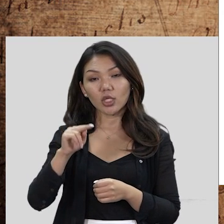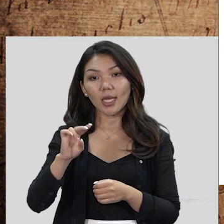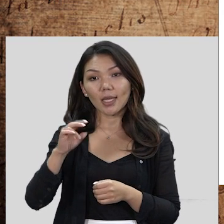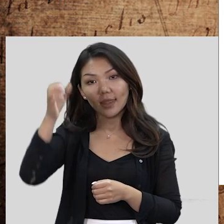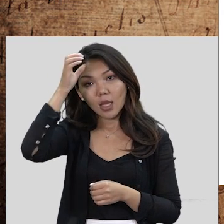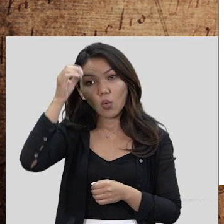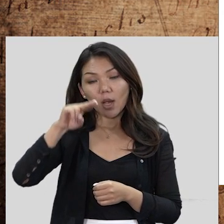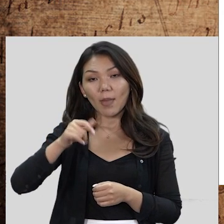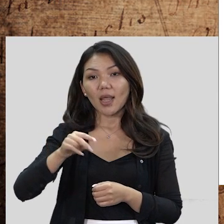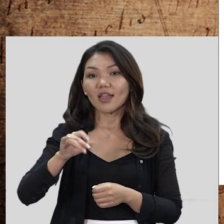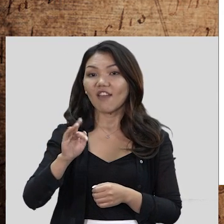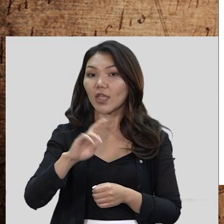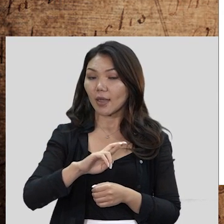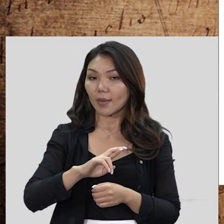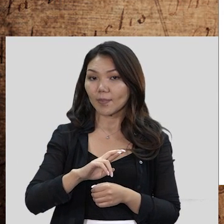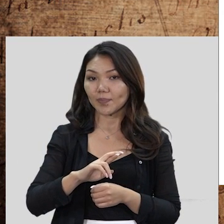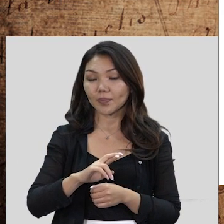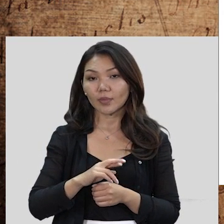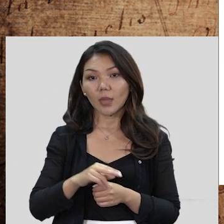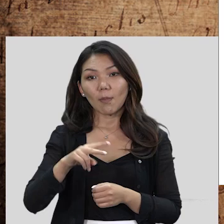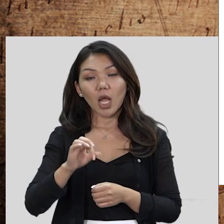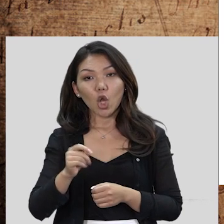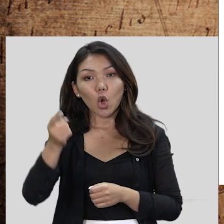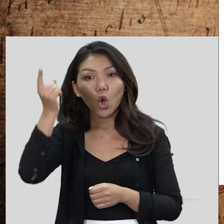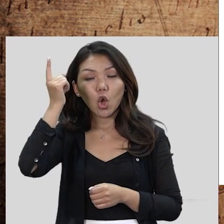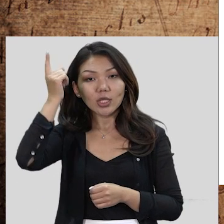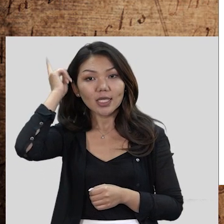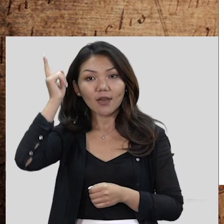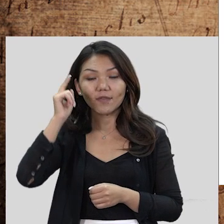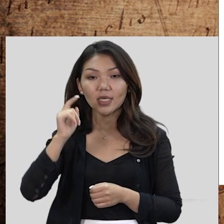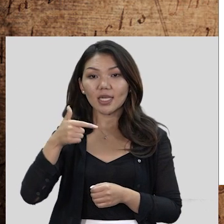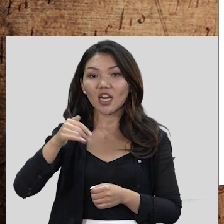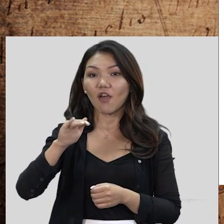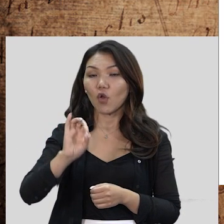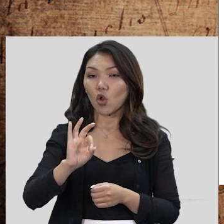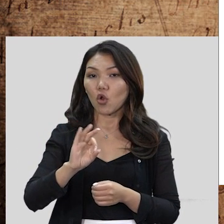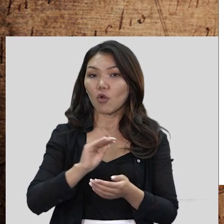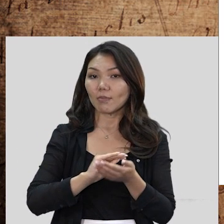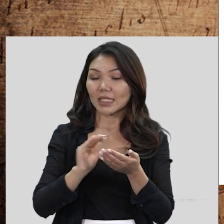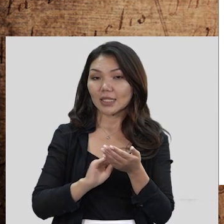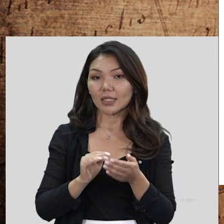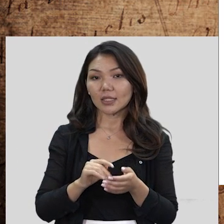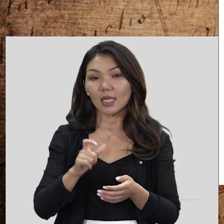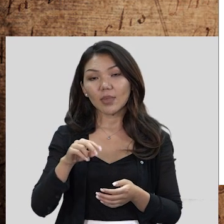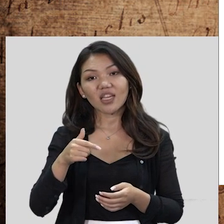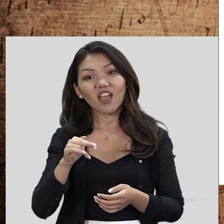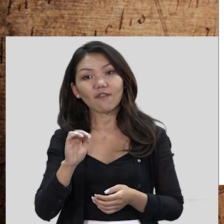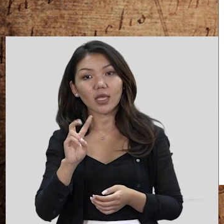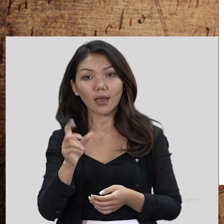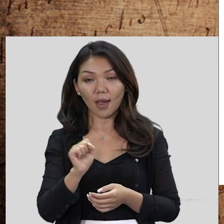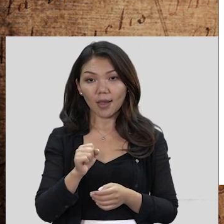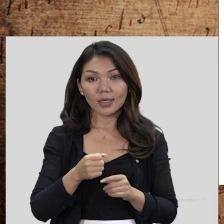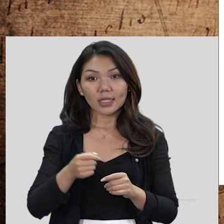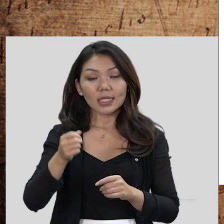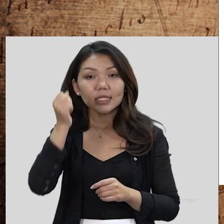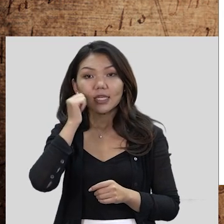древнегреческого поля древний графа писать эпиграфика с древнегреческого